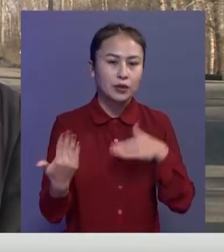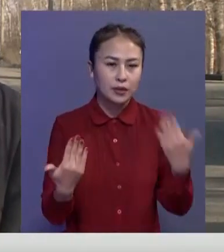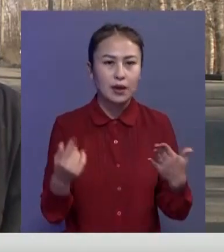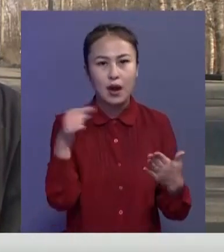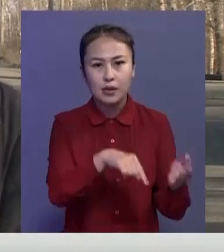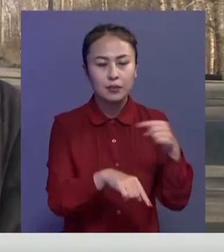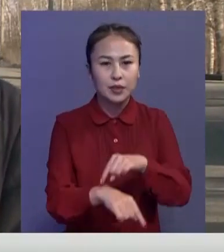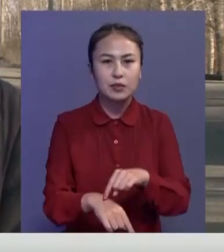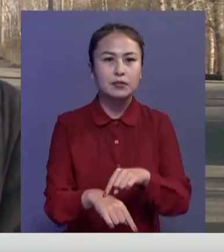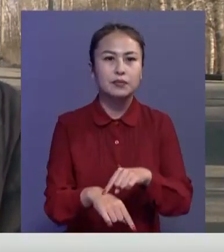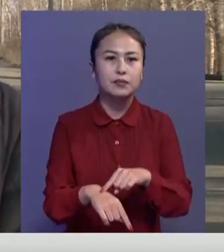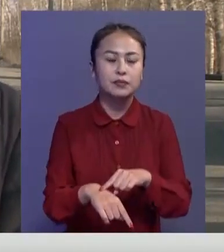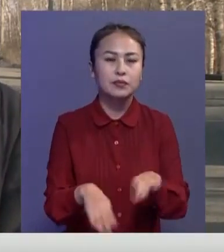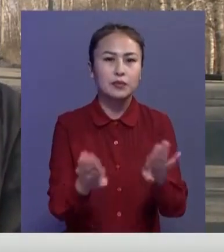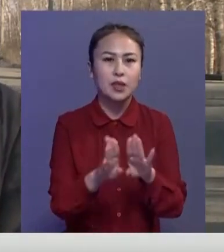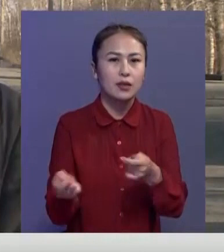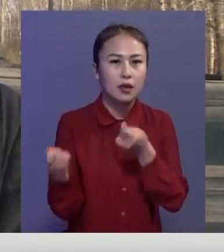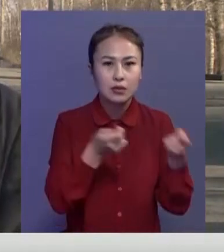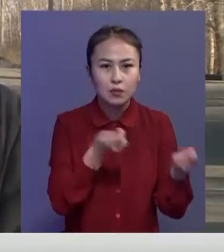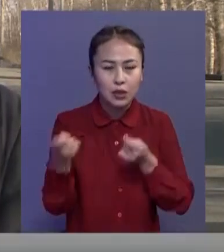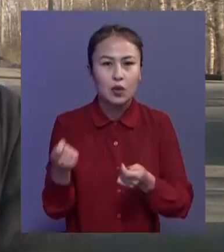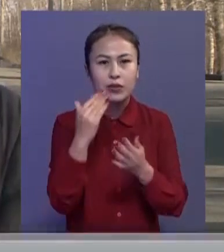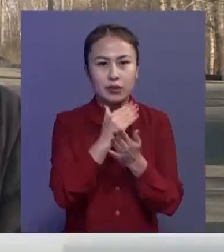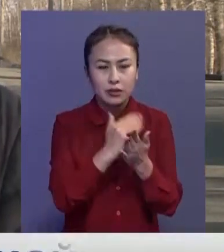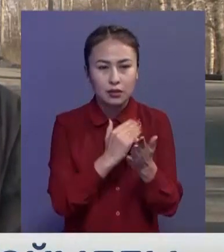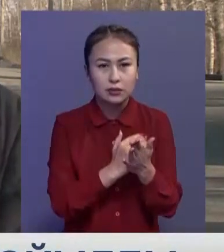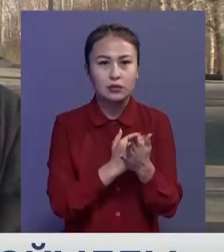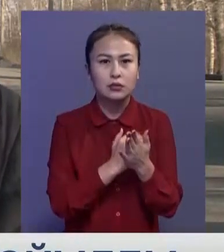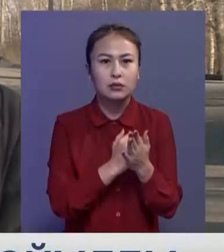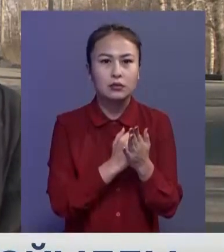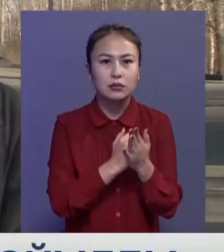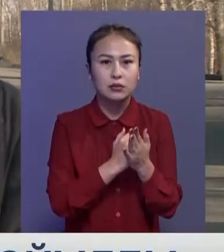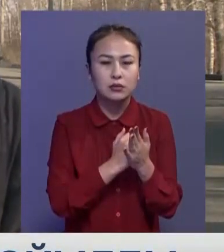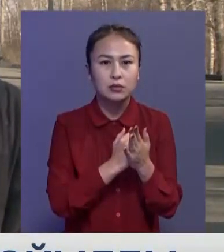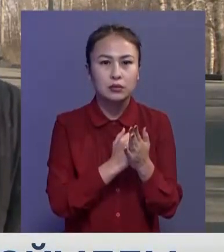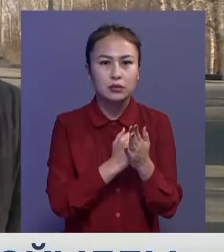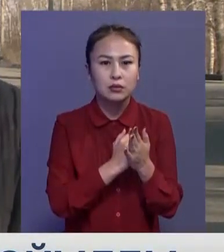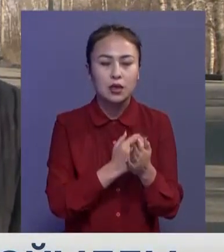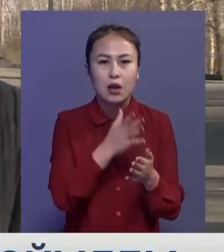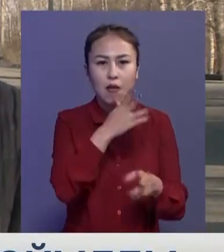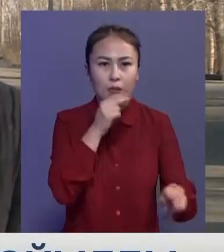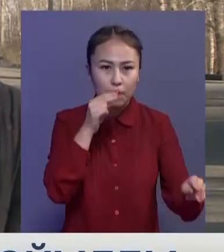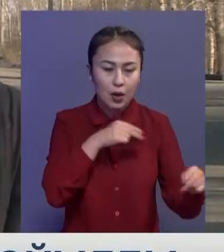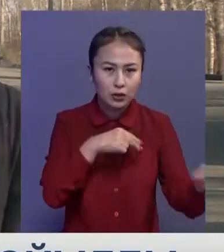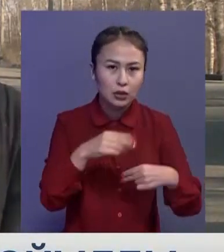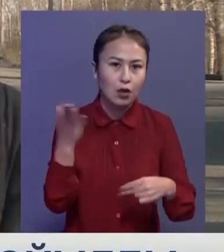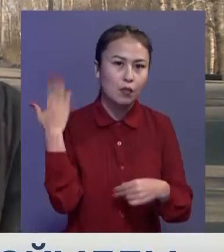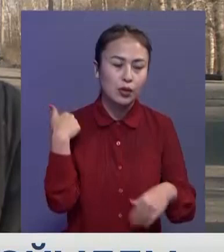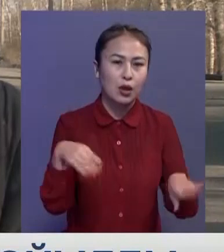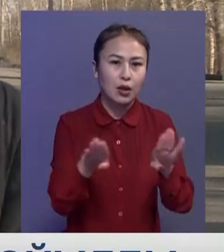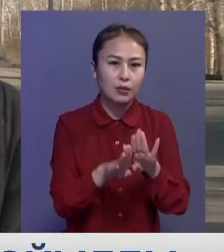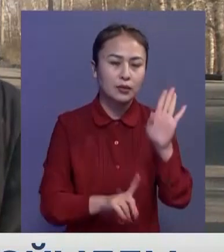ары-бері жаңағы тасымалдау, зат тасымалдау, там жаңағы азық-түлік тасымалдау бұрыннан